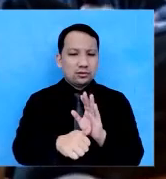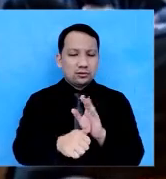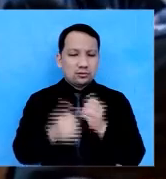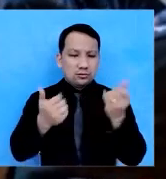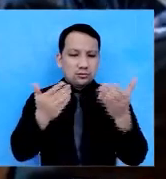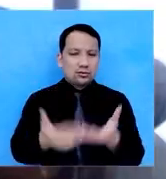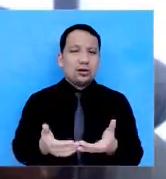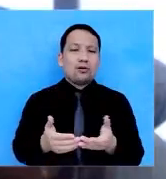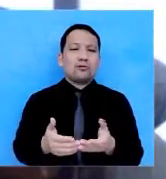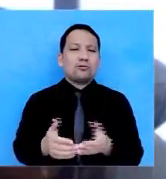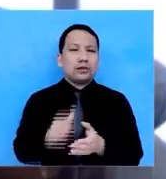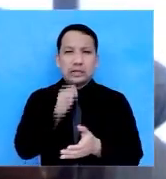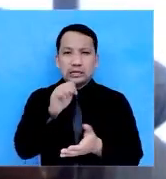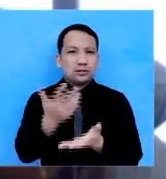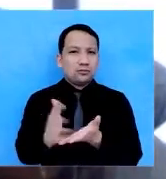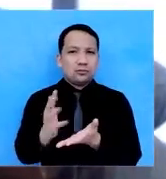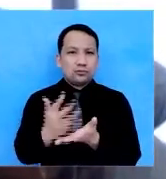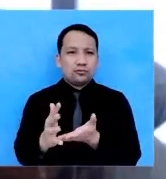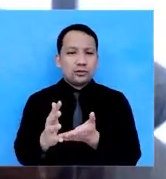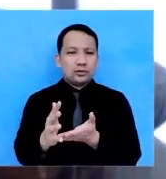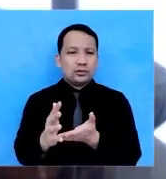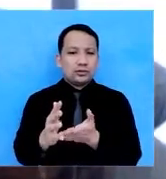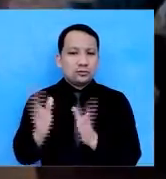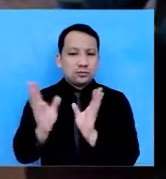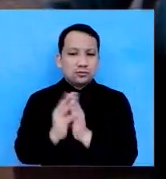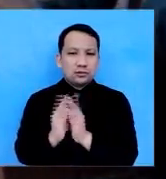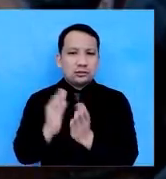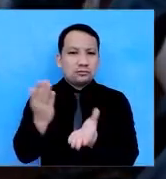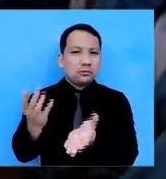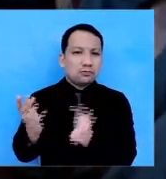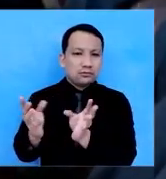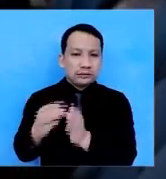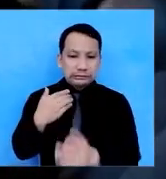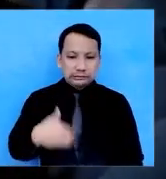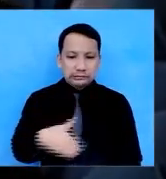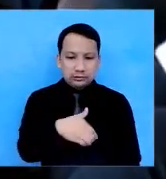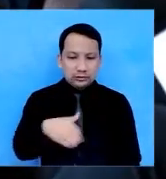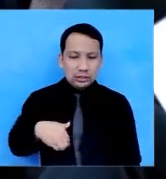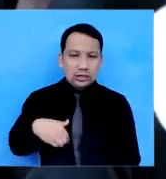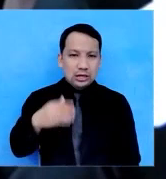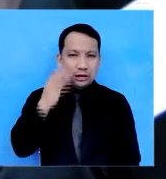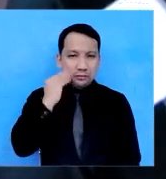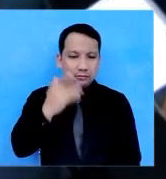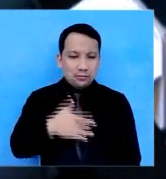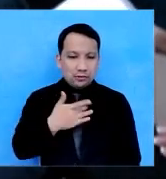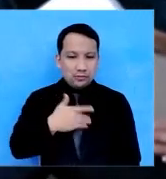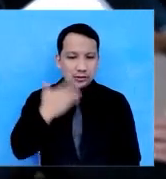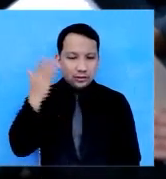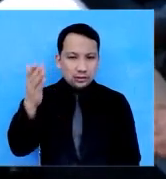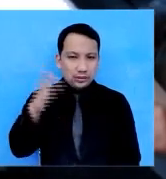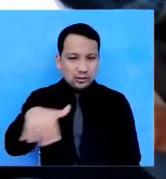na hindi masasayang ang kanilang mga pinag-usapan sa Switzerland at balang araw ay mararamdaman daw ng taong bayan